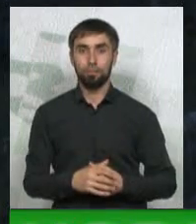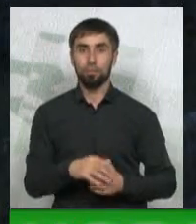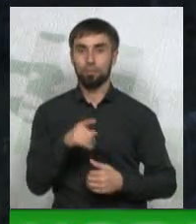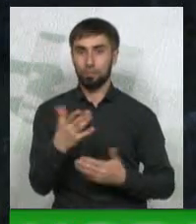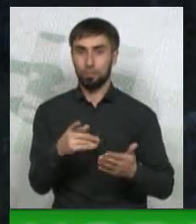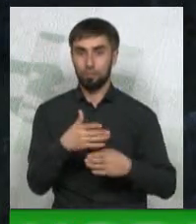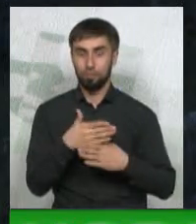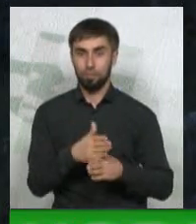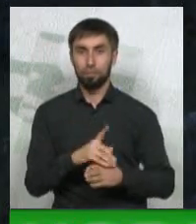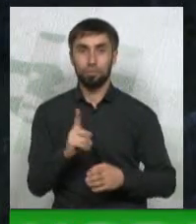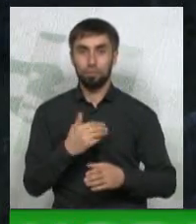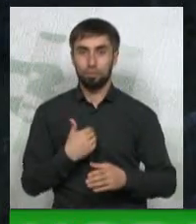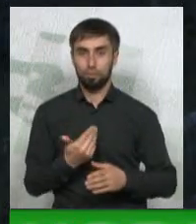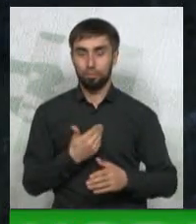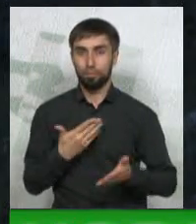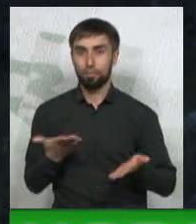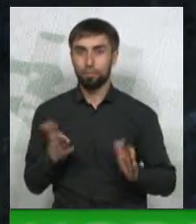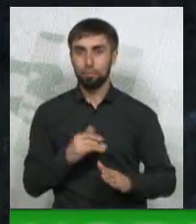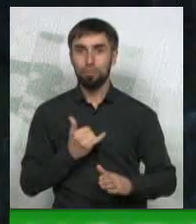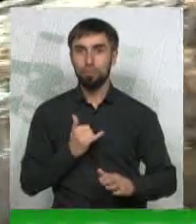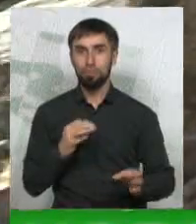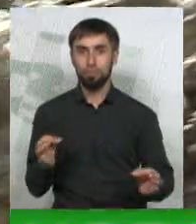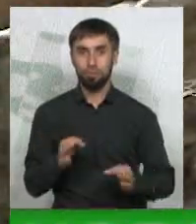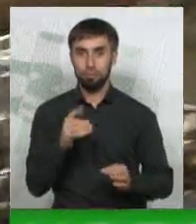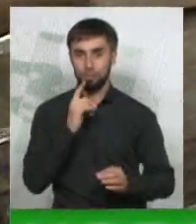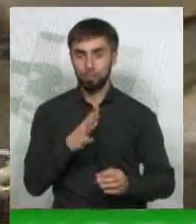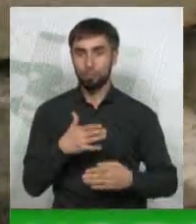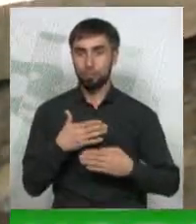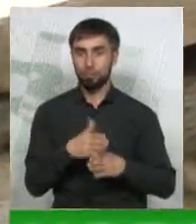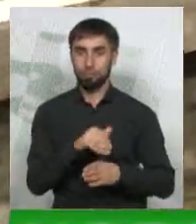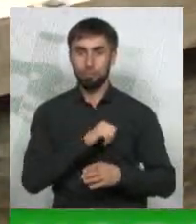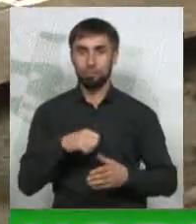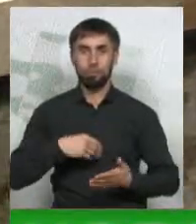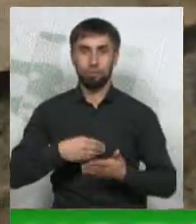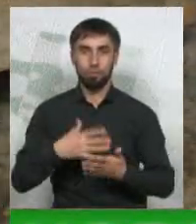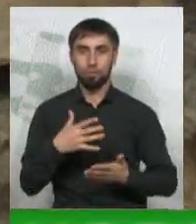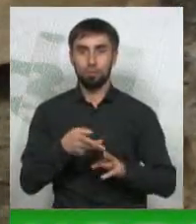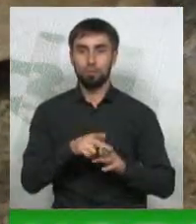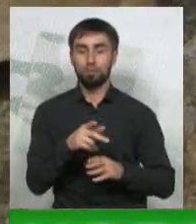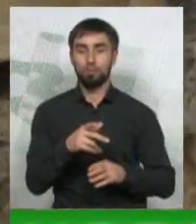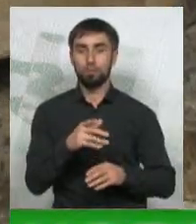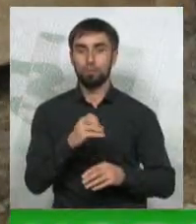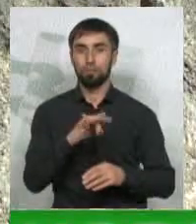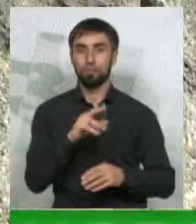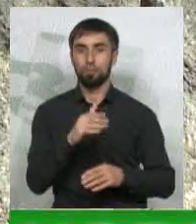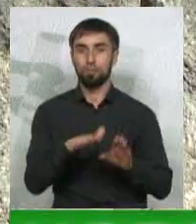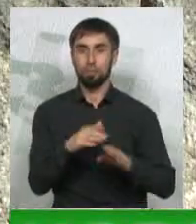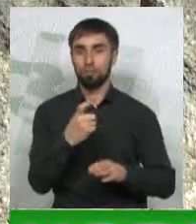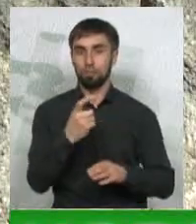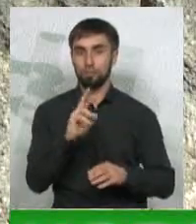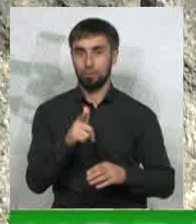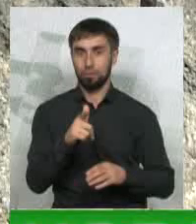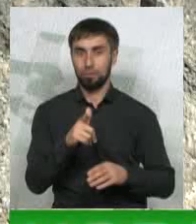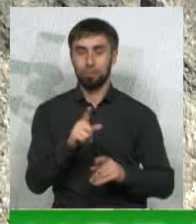ер вей дух дядь, шут, а фудал дух, кой, фуд вей, так хам дадь. Сломали самое ценное, несущие камни арки весом до 100